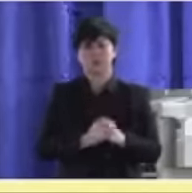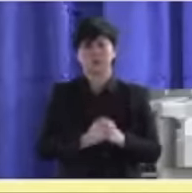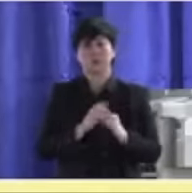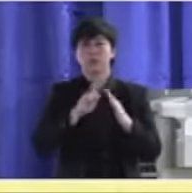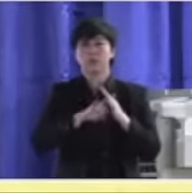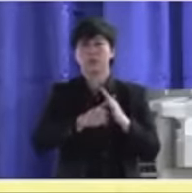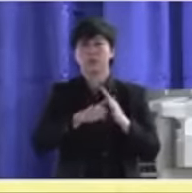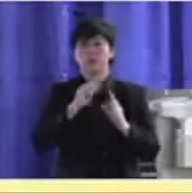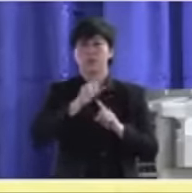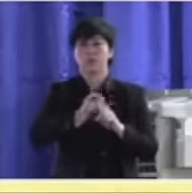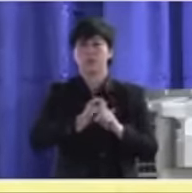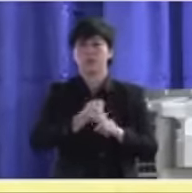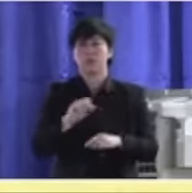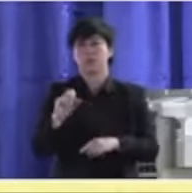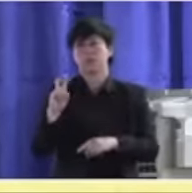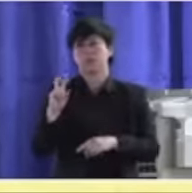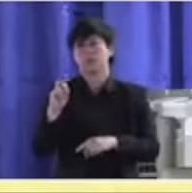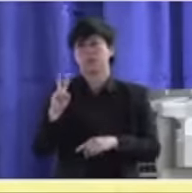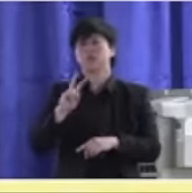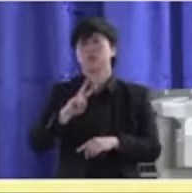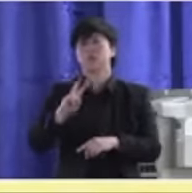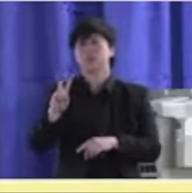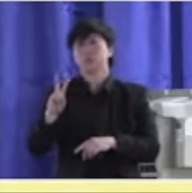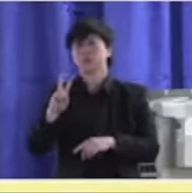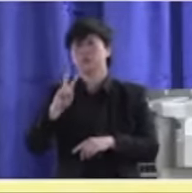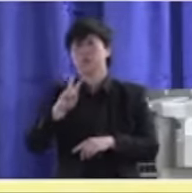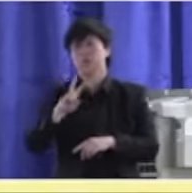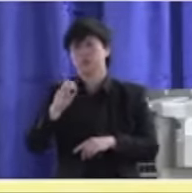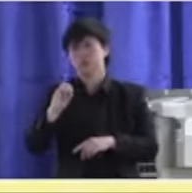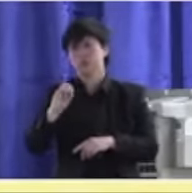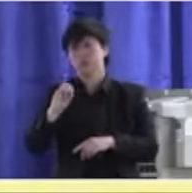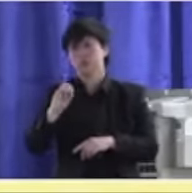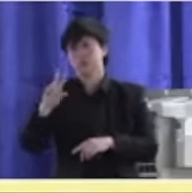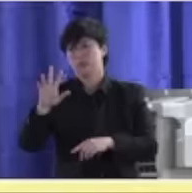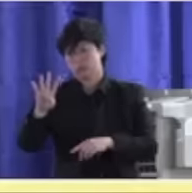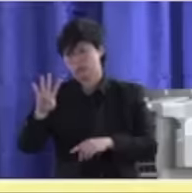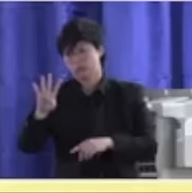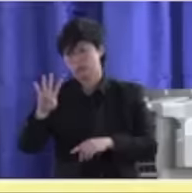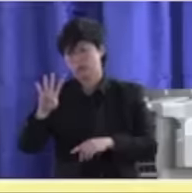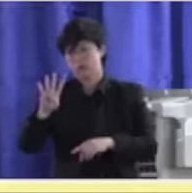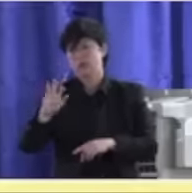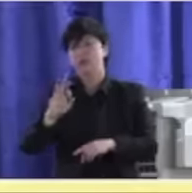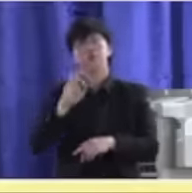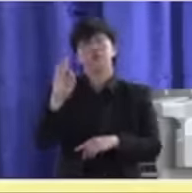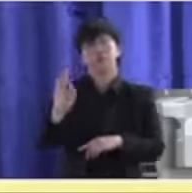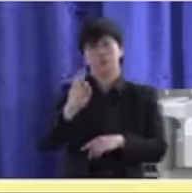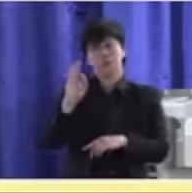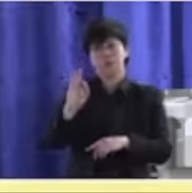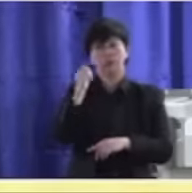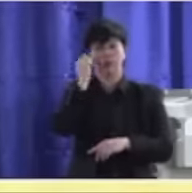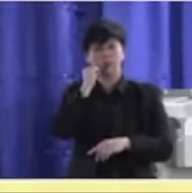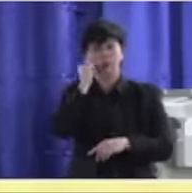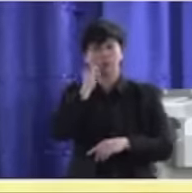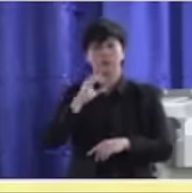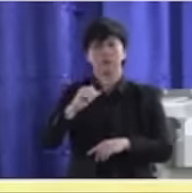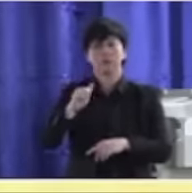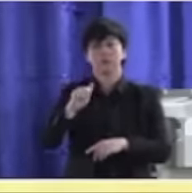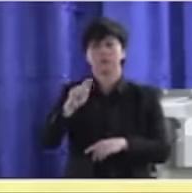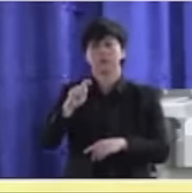starting January 12, 2024, every Friday will be catch-up